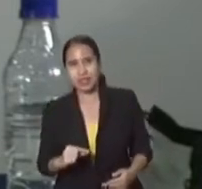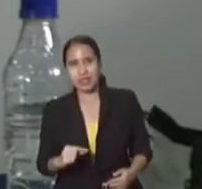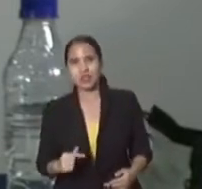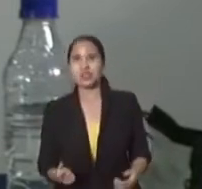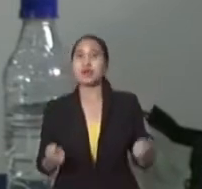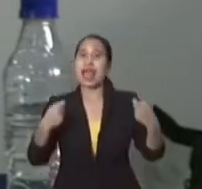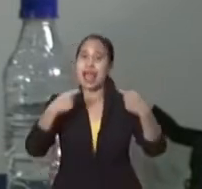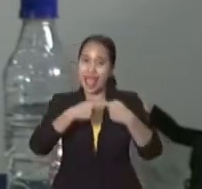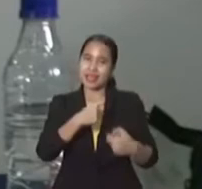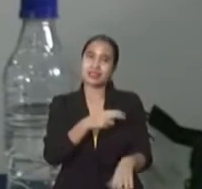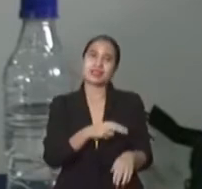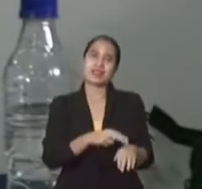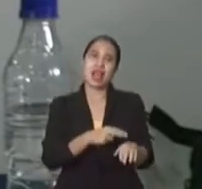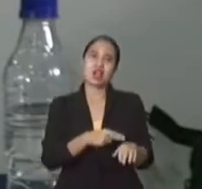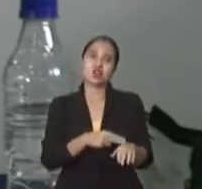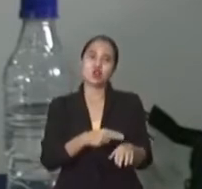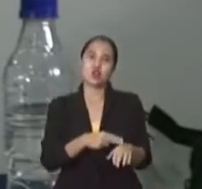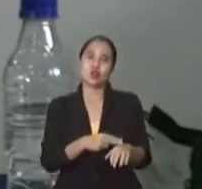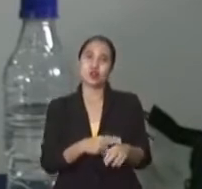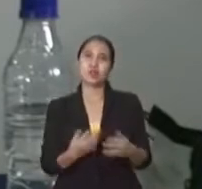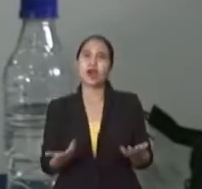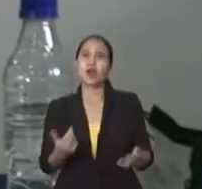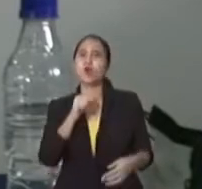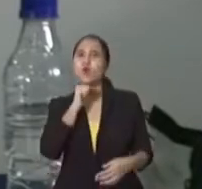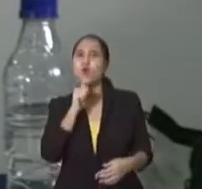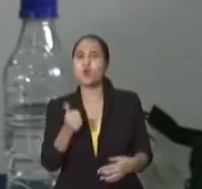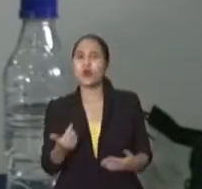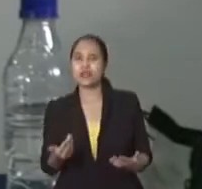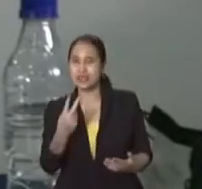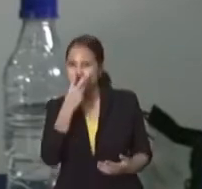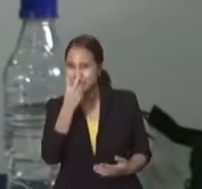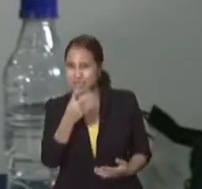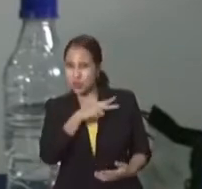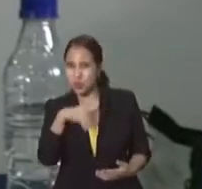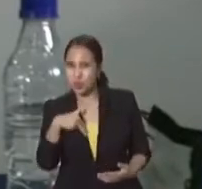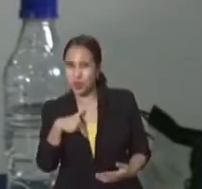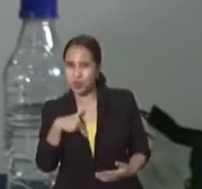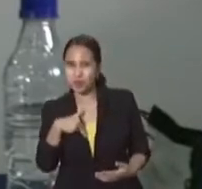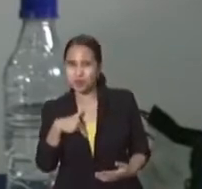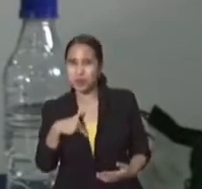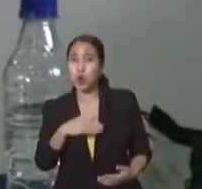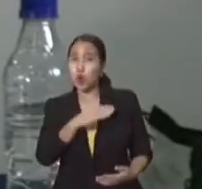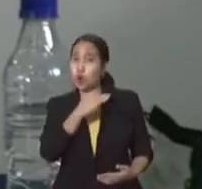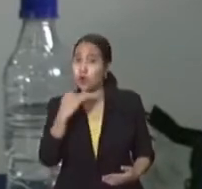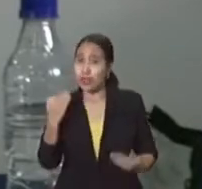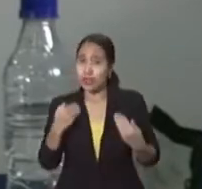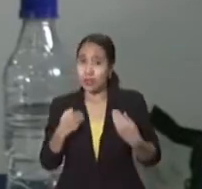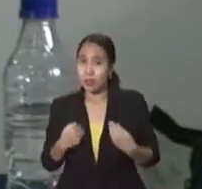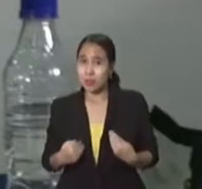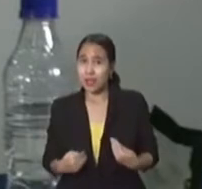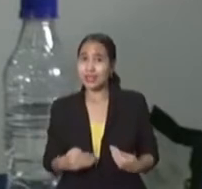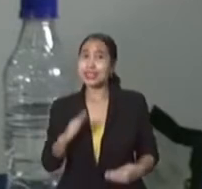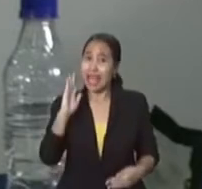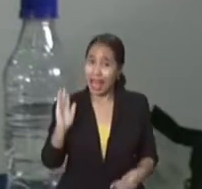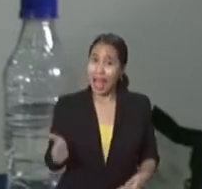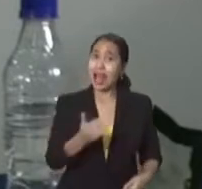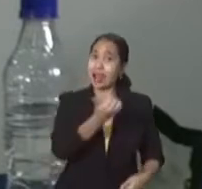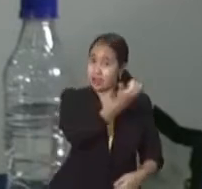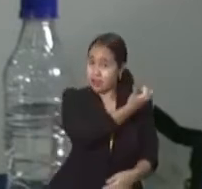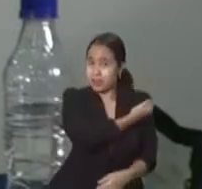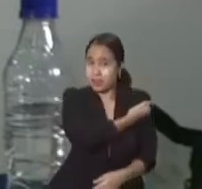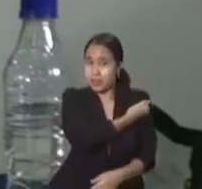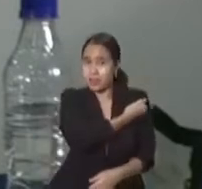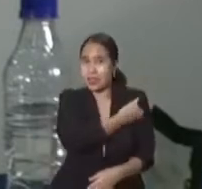gehad. Maar wat blijkt, is dat onder de overledenen die gevaccineerd waren, daar is het grootste gedeelte